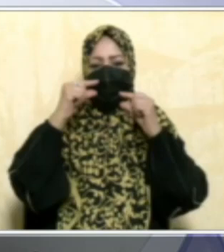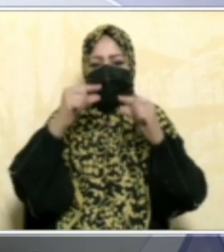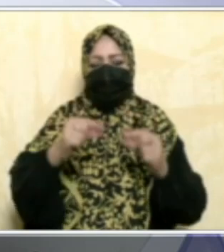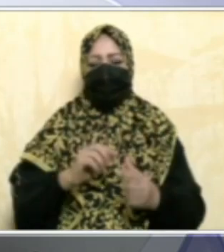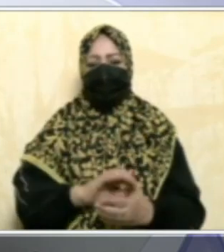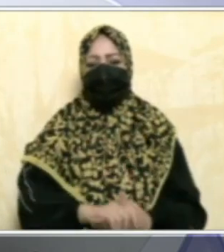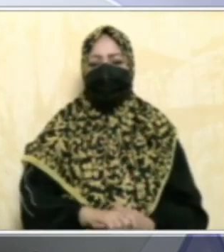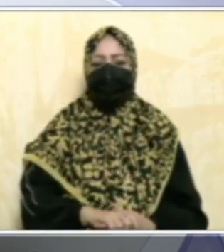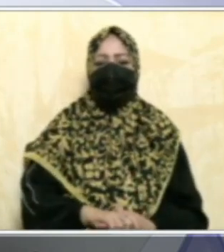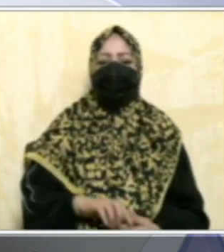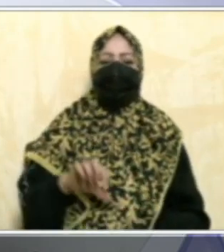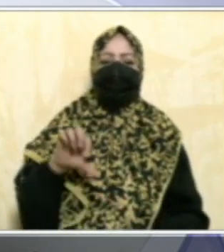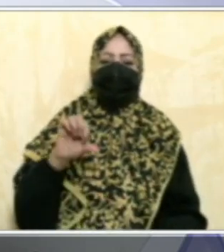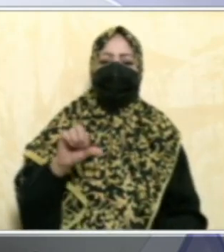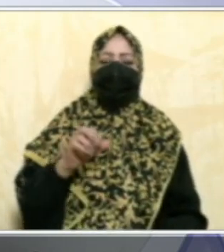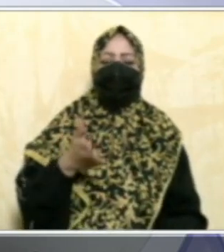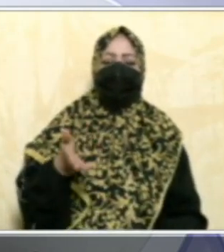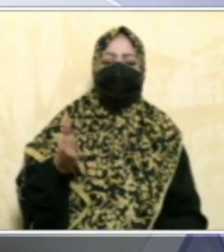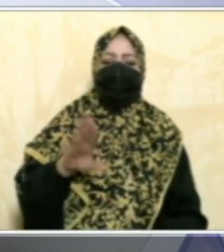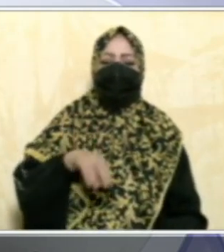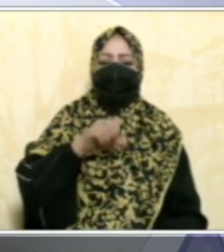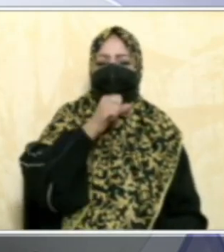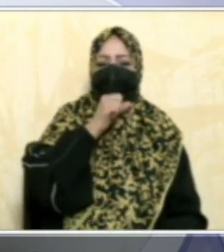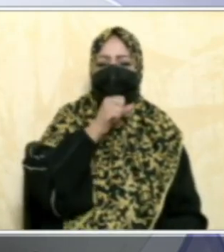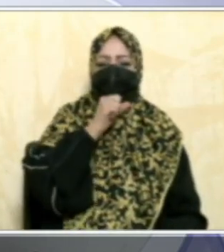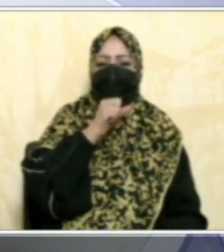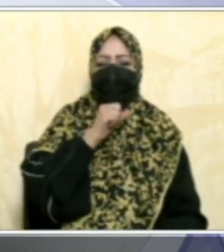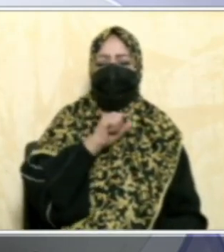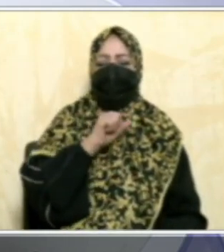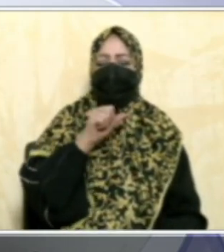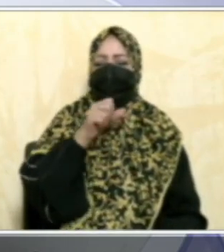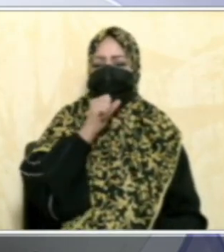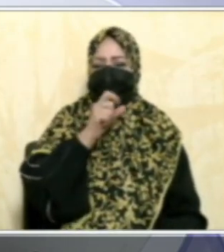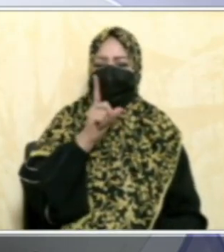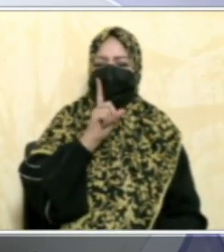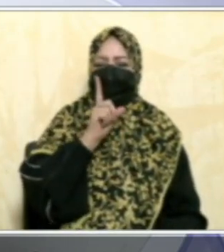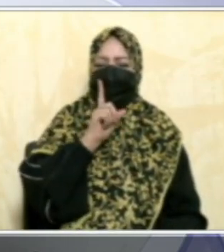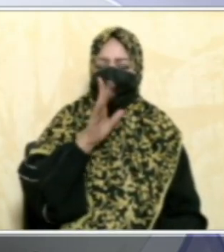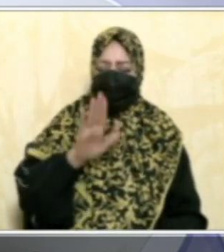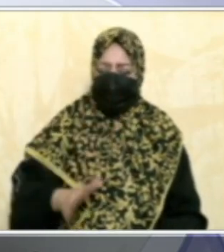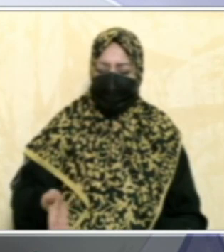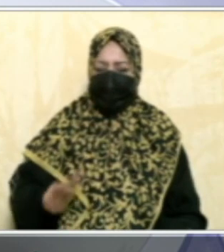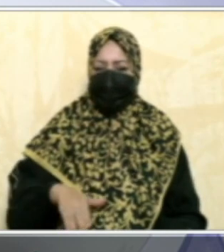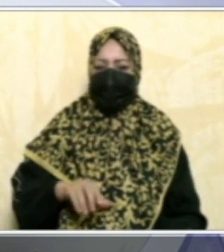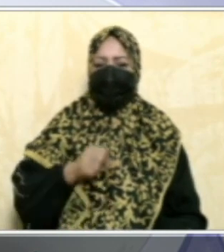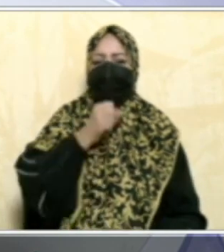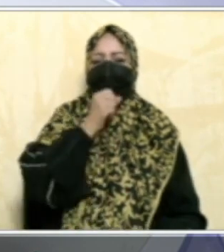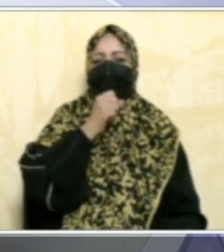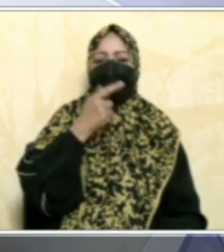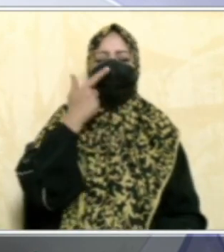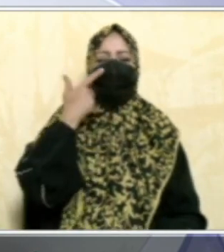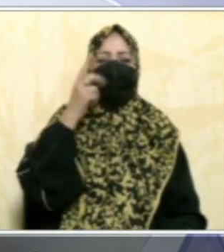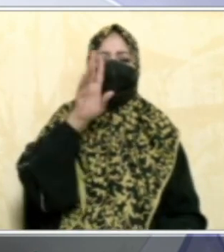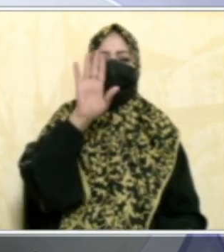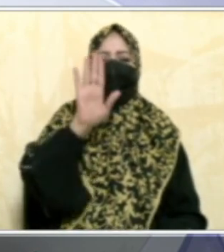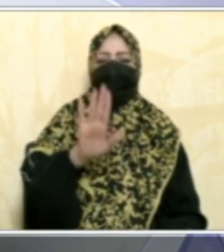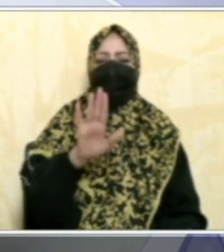جدتي قبل زوجها، قبل جدة توفيت، ويقول جدي عندها الربع فيها لأن عندها صغار،